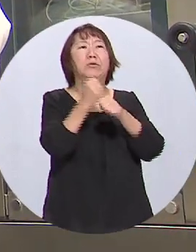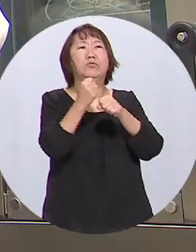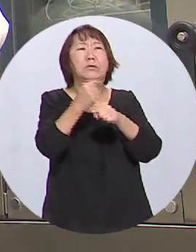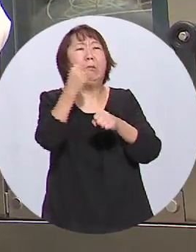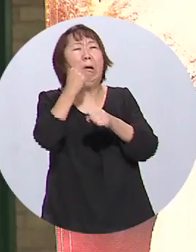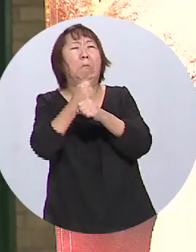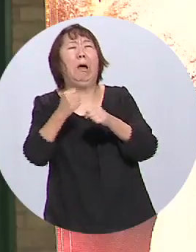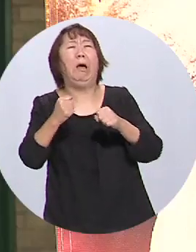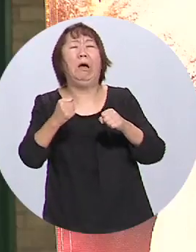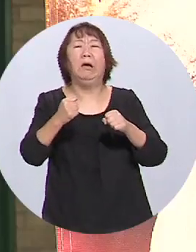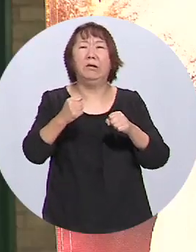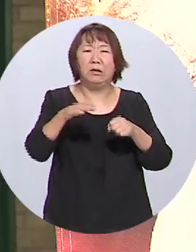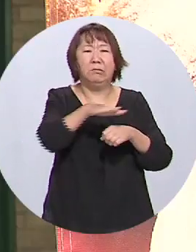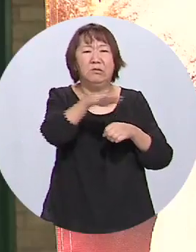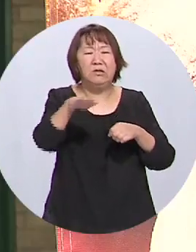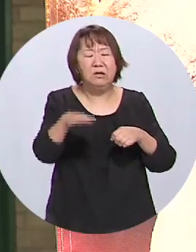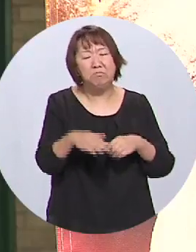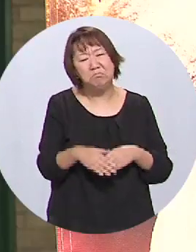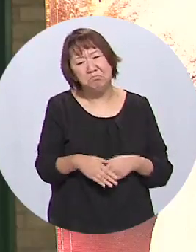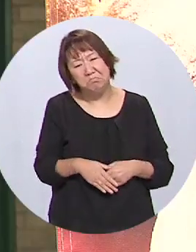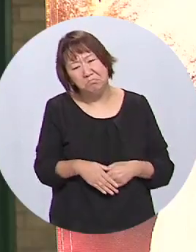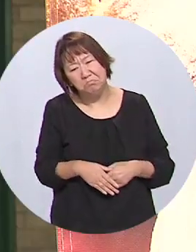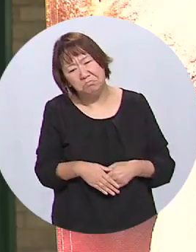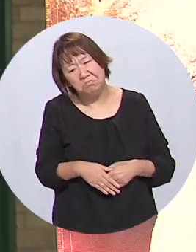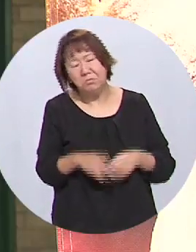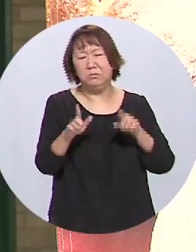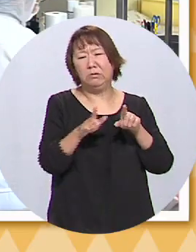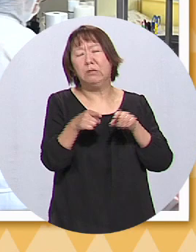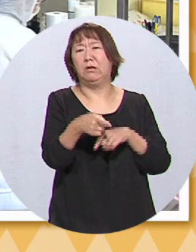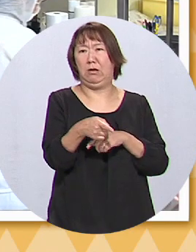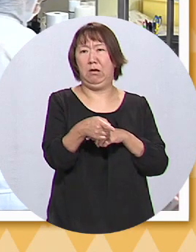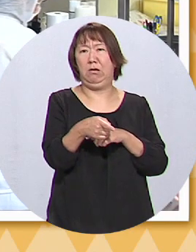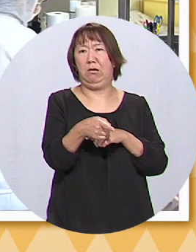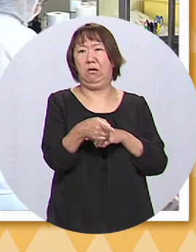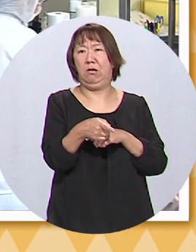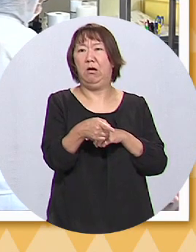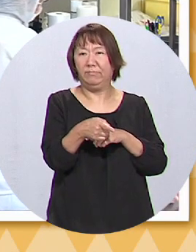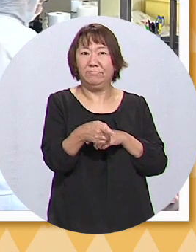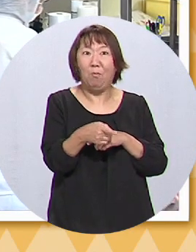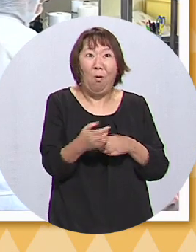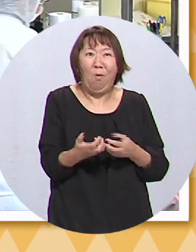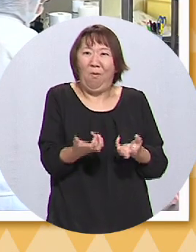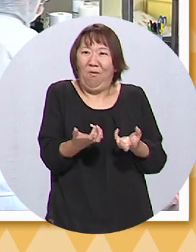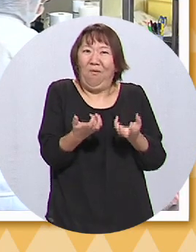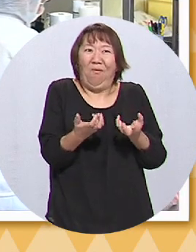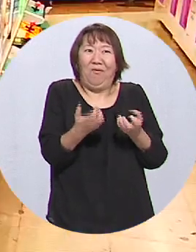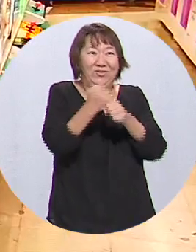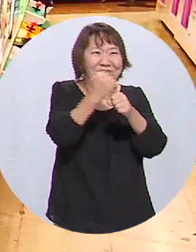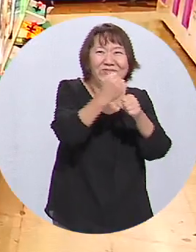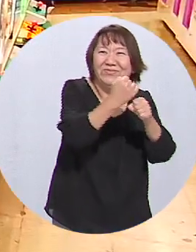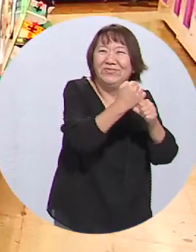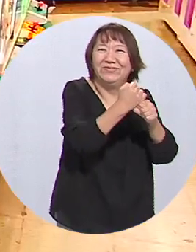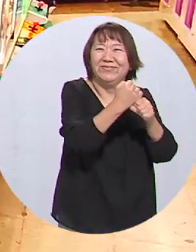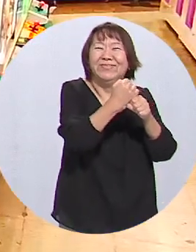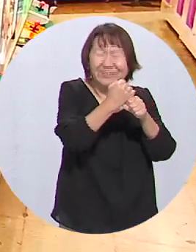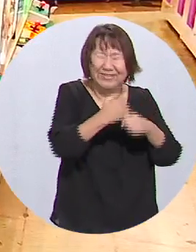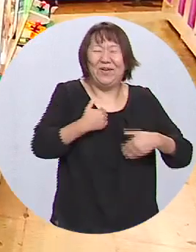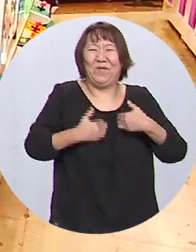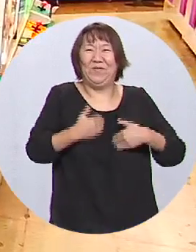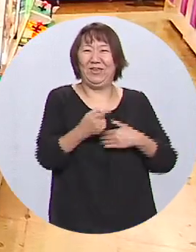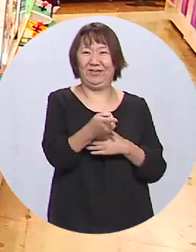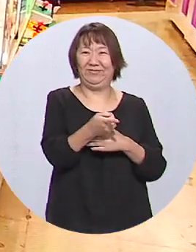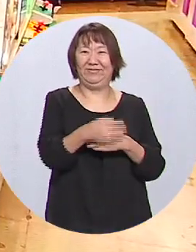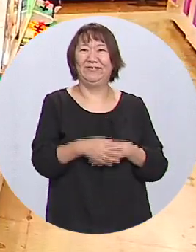ないということで皆さんこう静かにこう過ごしてたところがありましたので、活気が出てみんな本当にパンキャッチャーを喜んでおります